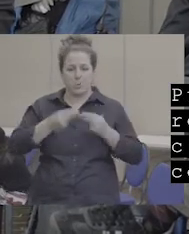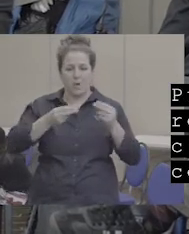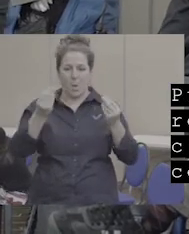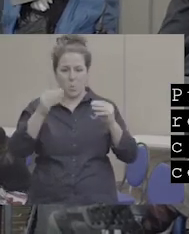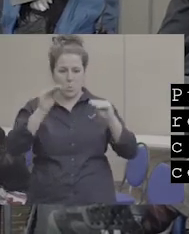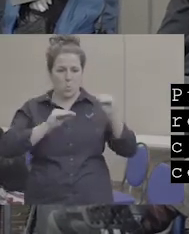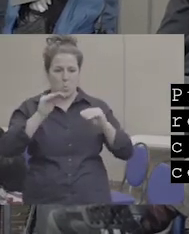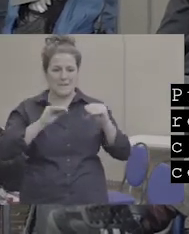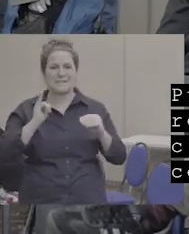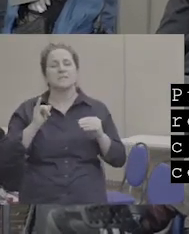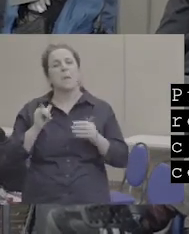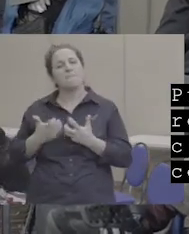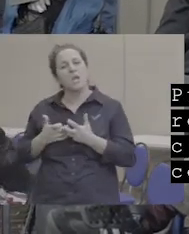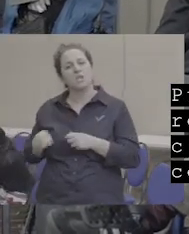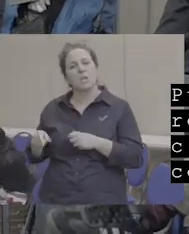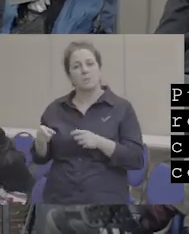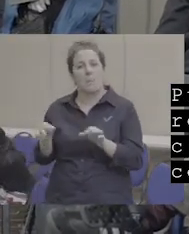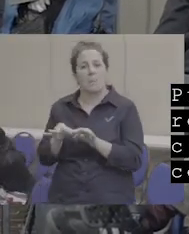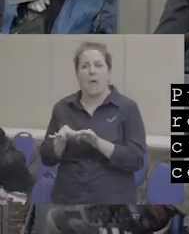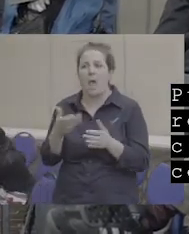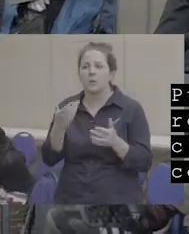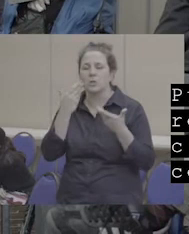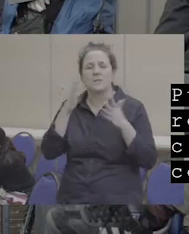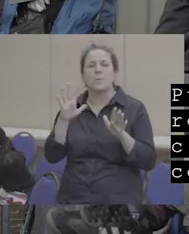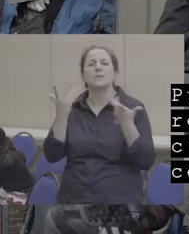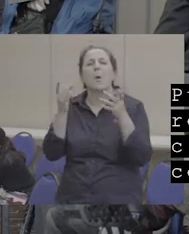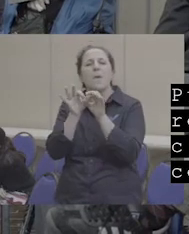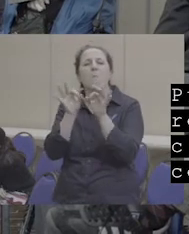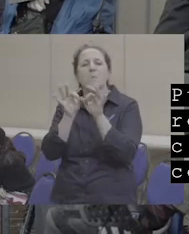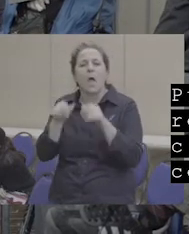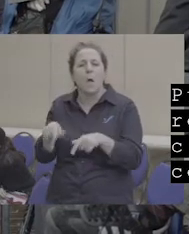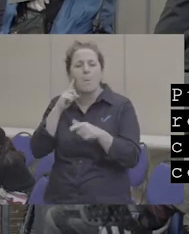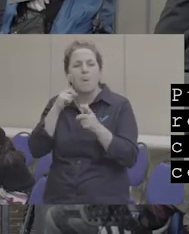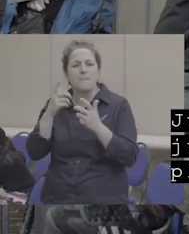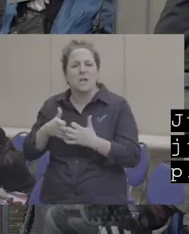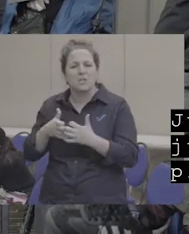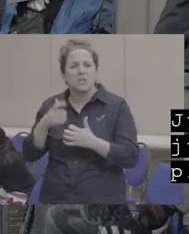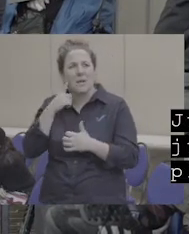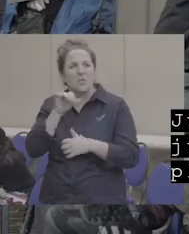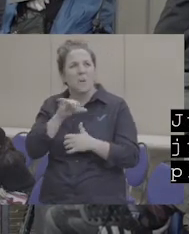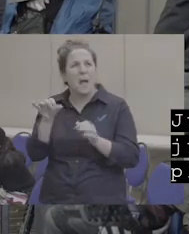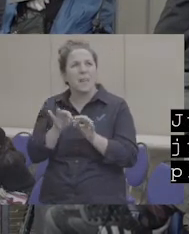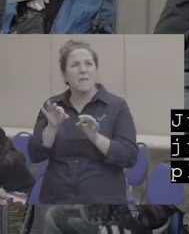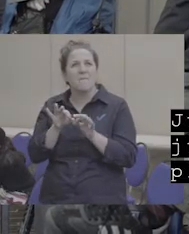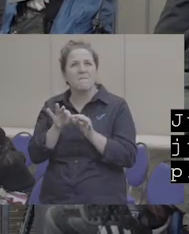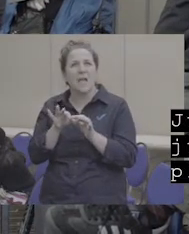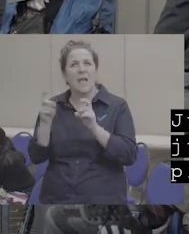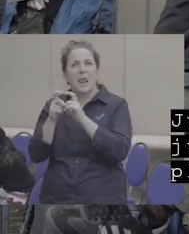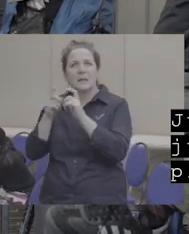budget quand c'est une machine qui va coûter quoi, là? Peut-être, je sais pas c'était combien que ça a coûté, mais il me semble qu'il y a comme juste les frais